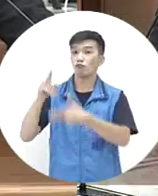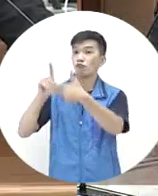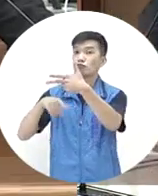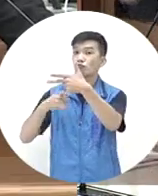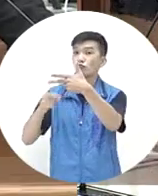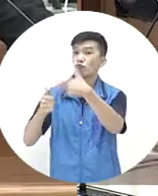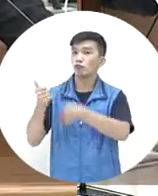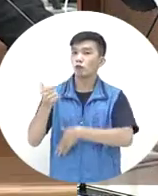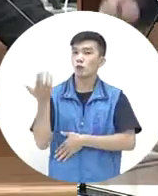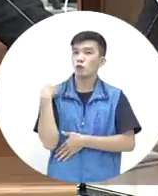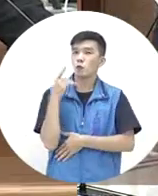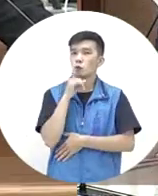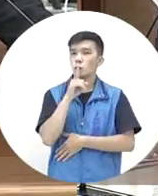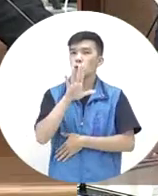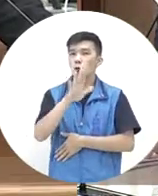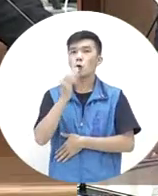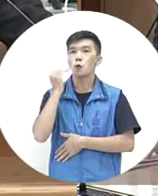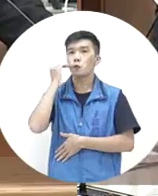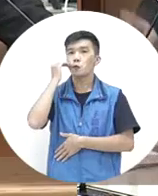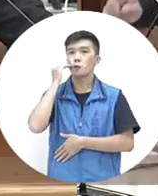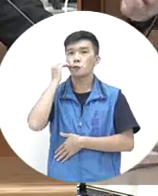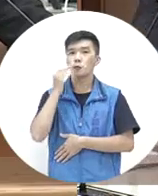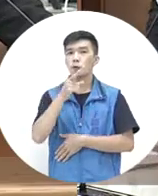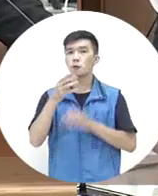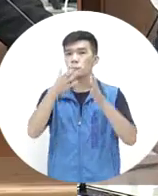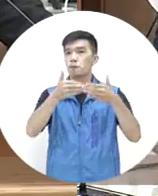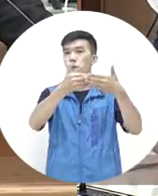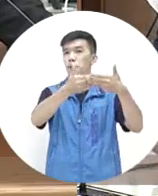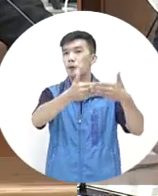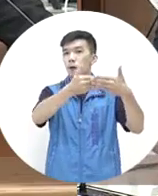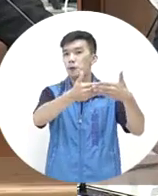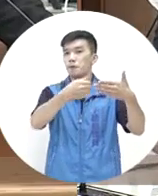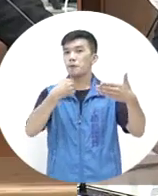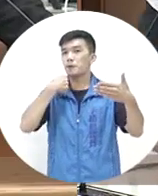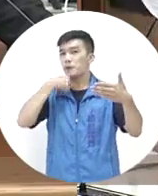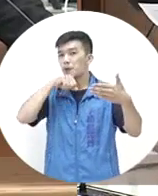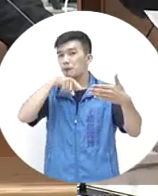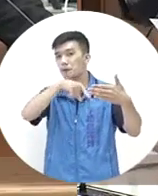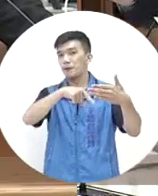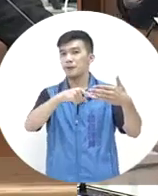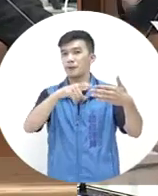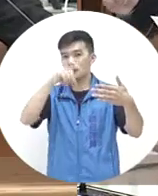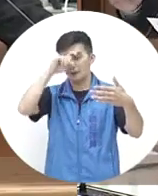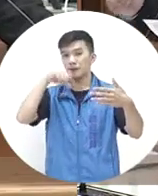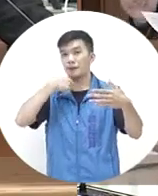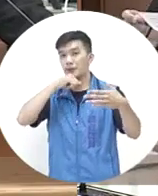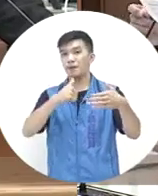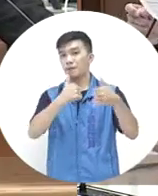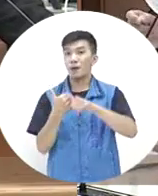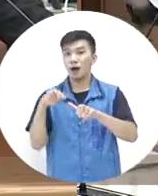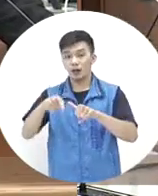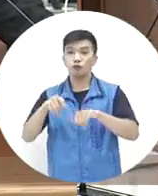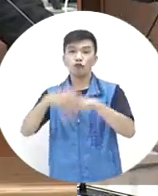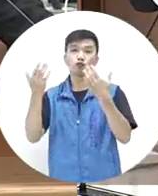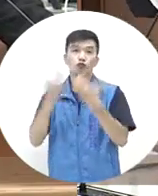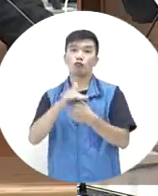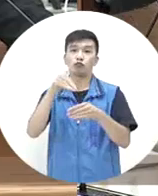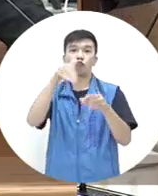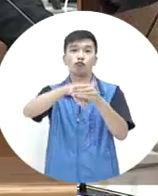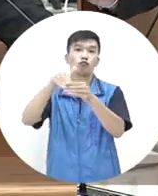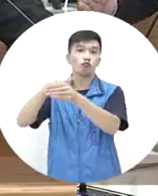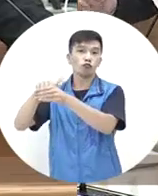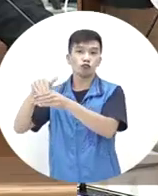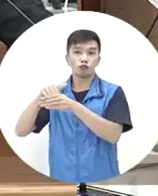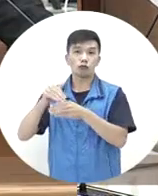如果遇到抗中保台的就要罢免，你认同这样的说法吗？朱立伦主席说，只要现